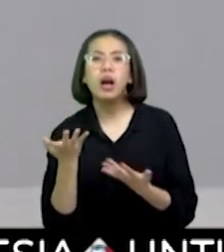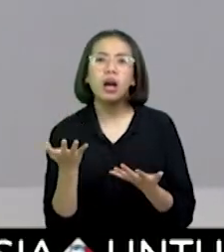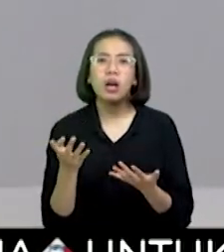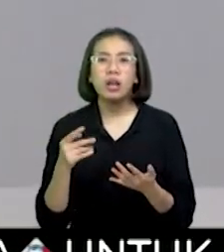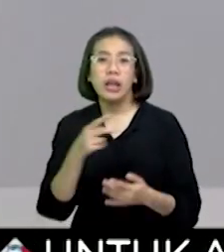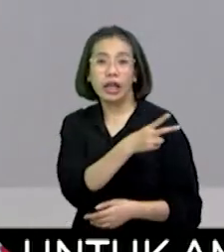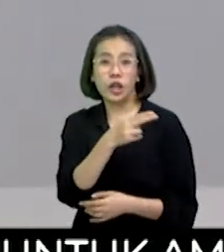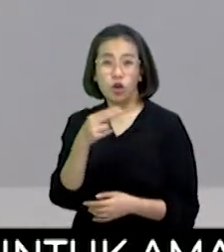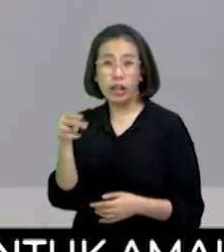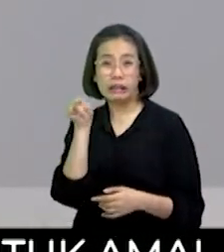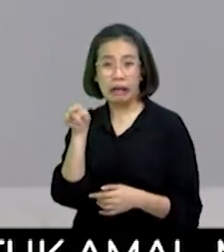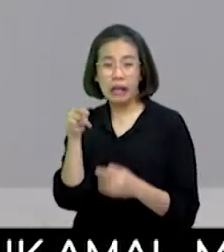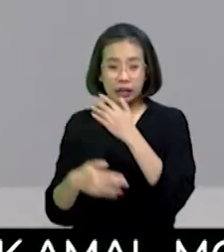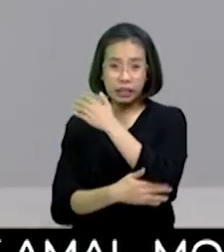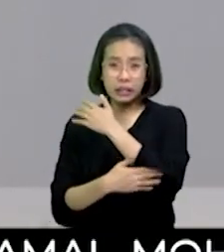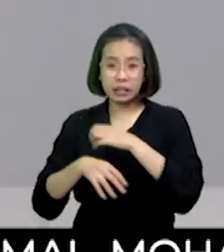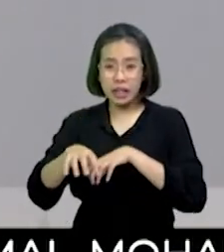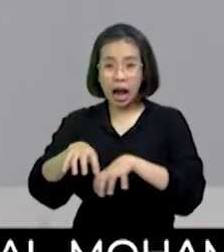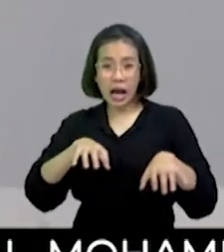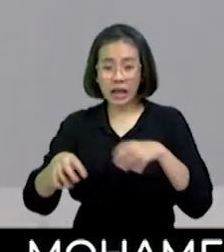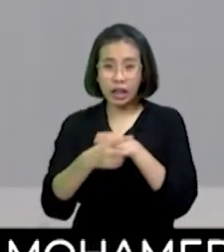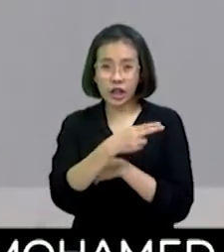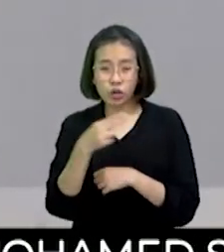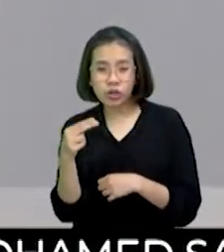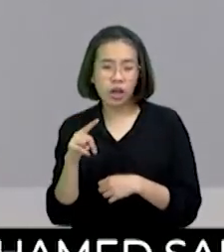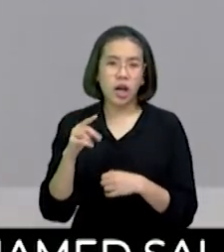satu-satunya negara dengan kece indeks lebih besar dari